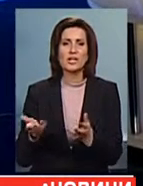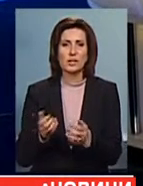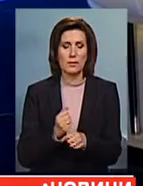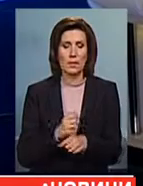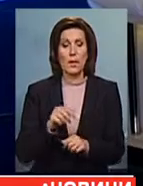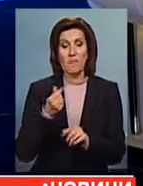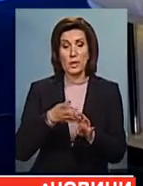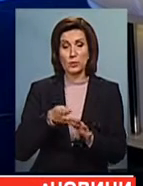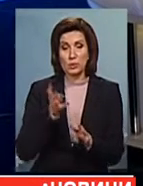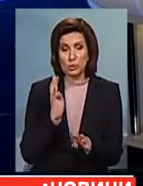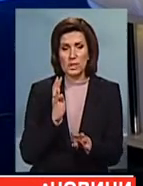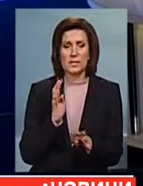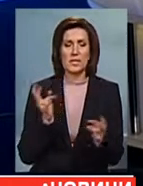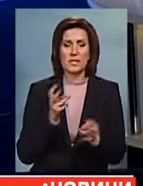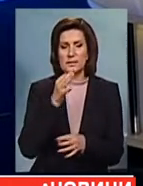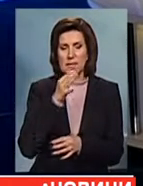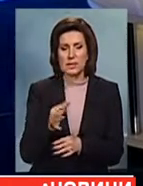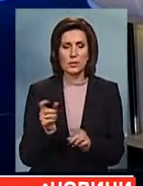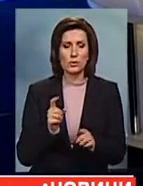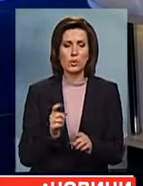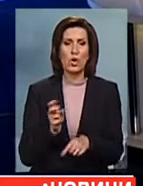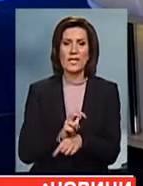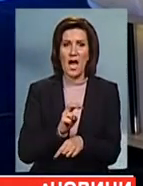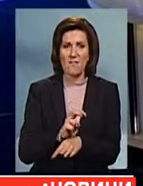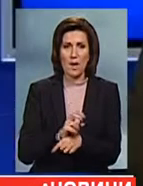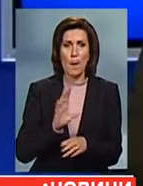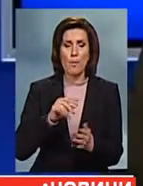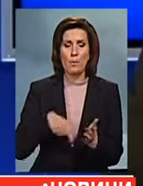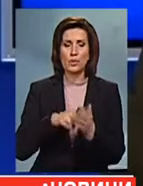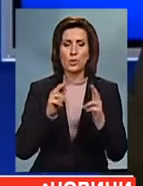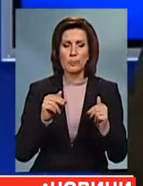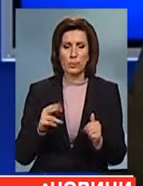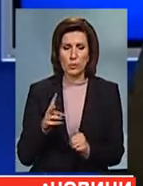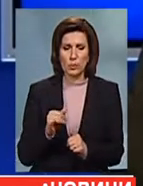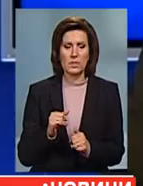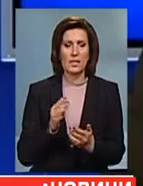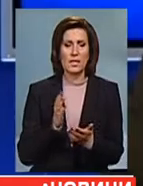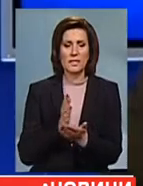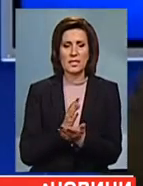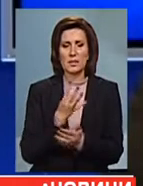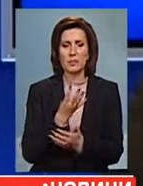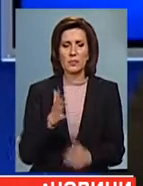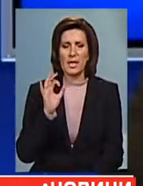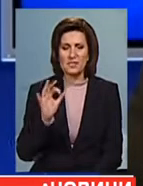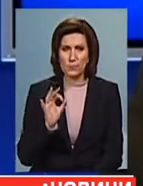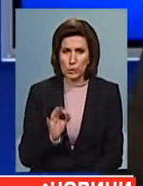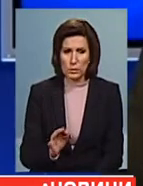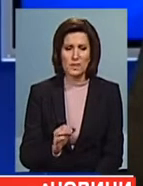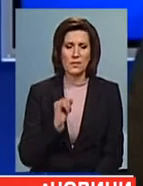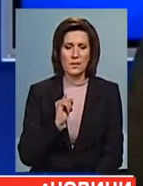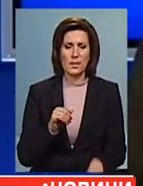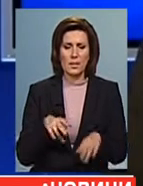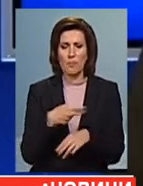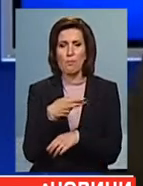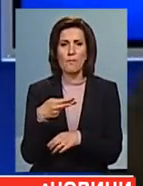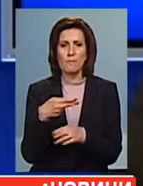В першу чергу, слід сказати, що явка по місту Дніпропетровську склала 45%.